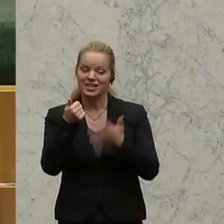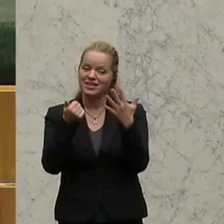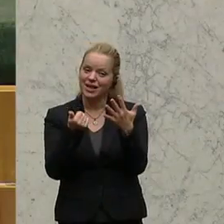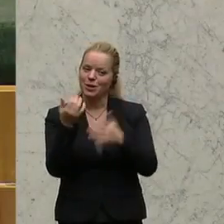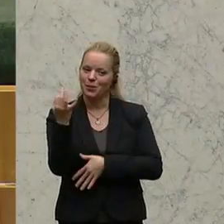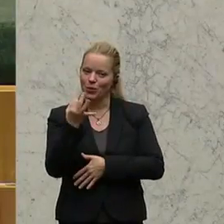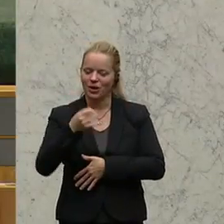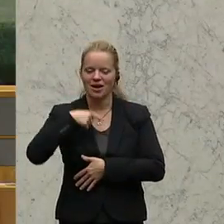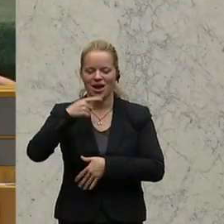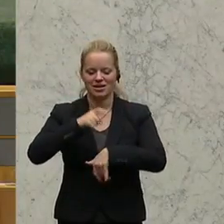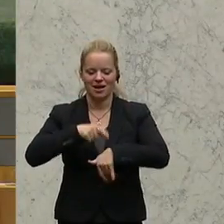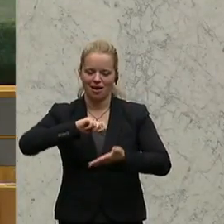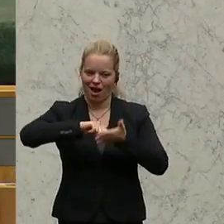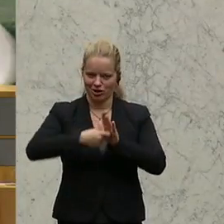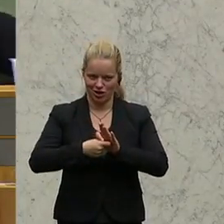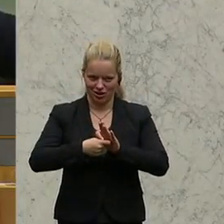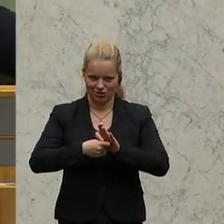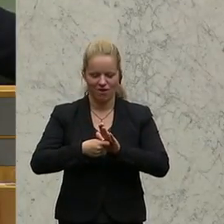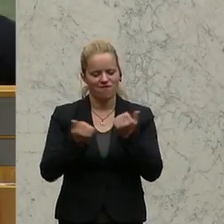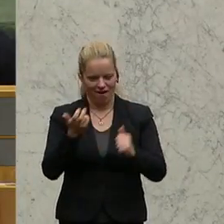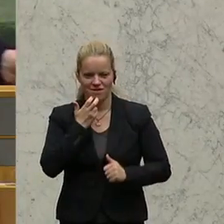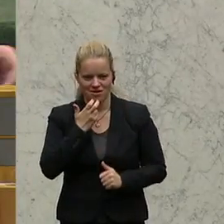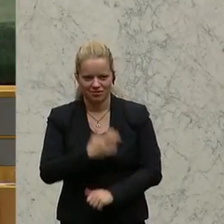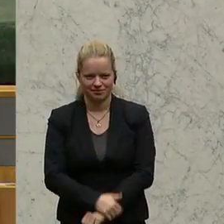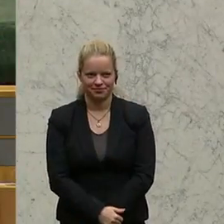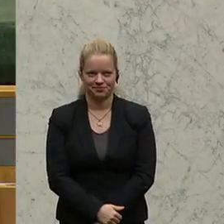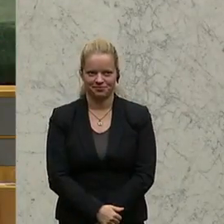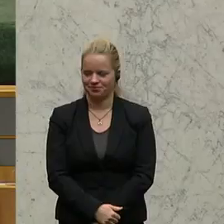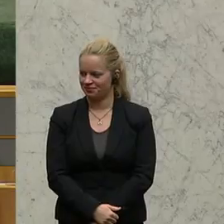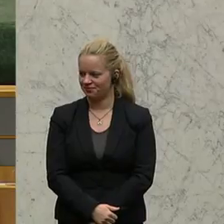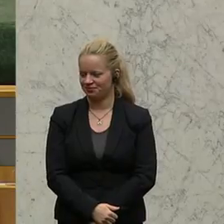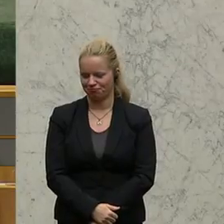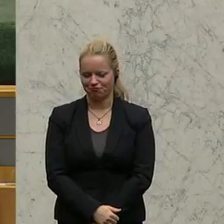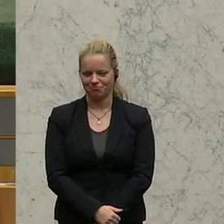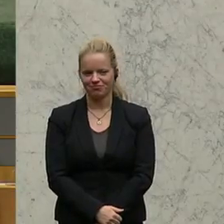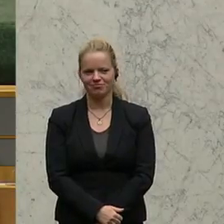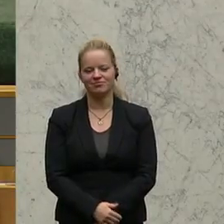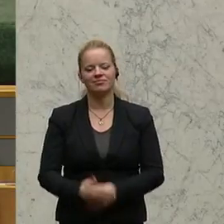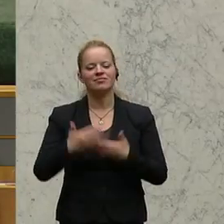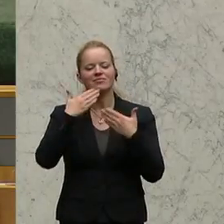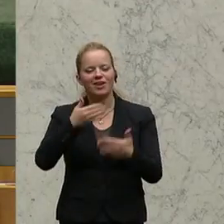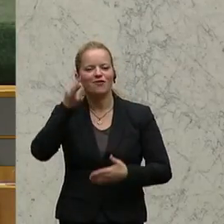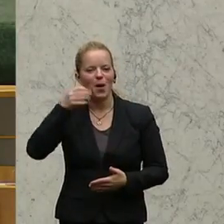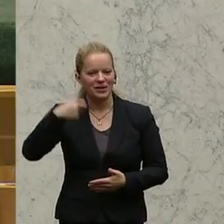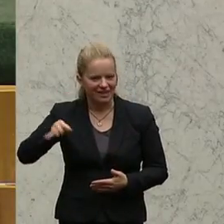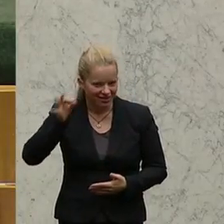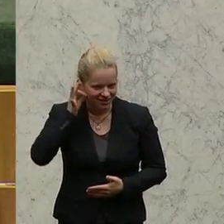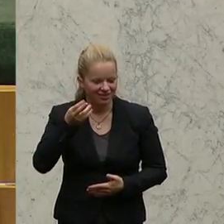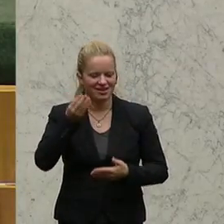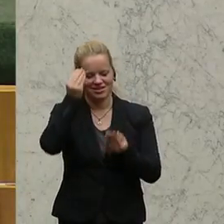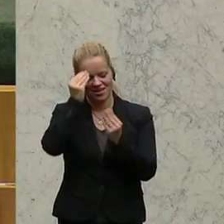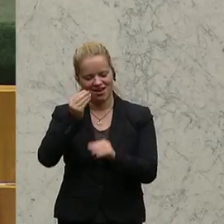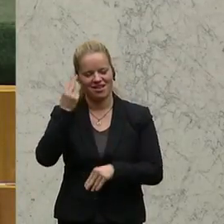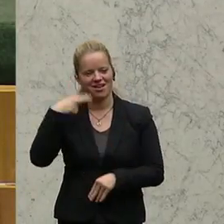Ruperta Lichtenecker, die Sprecherin der Grünen für Forschung, Innovation und Technologie, ist am Wort. Danke, Frau Präsidentin, sehr geehrter Herr